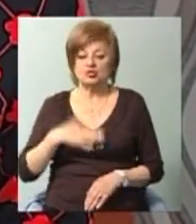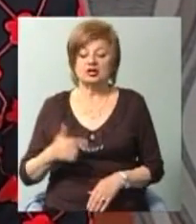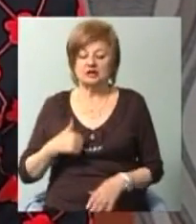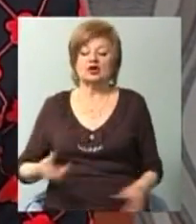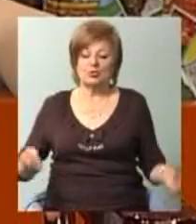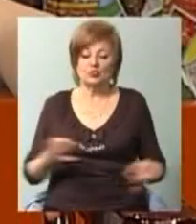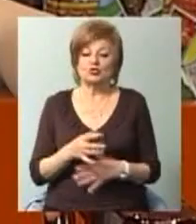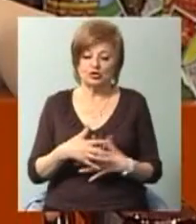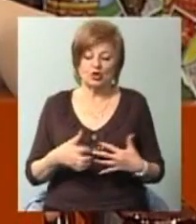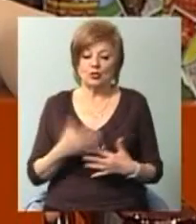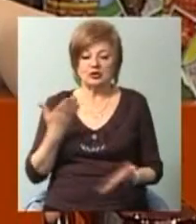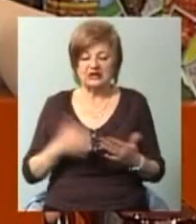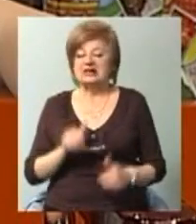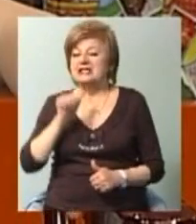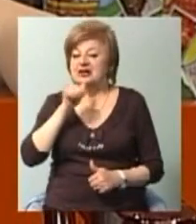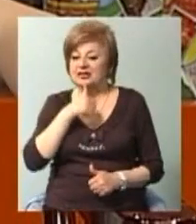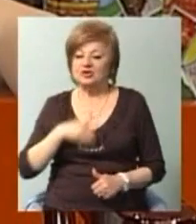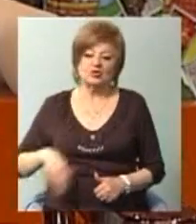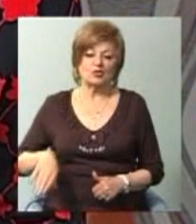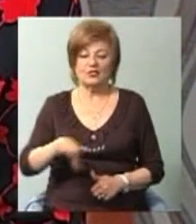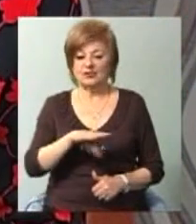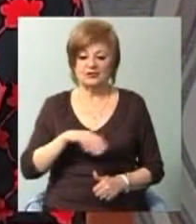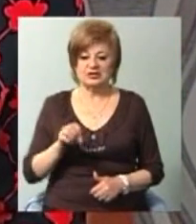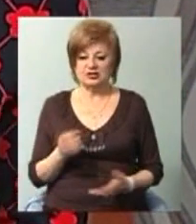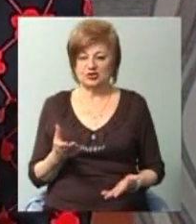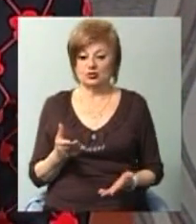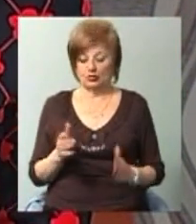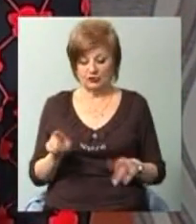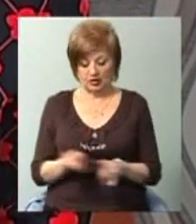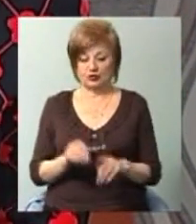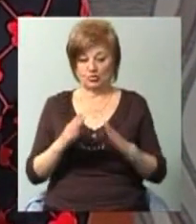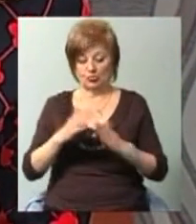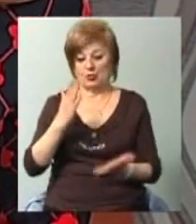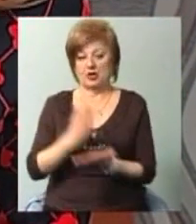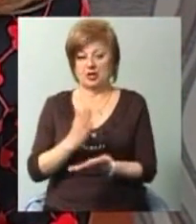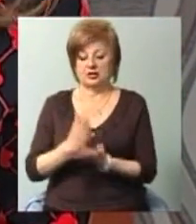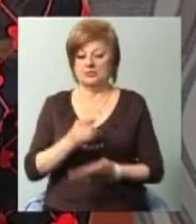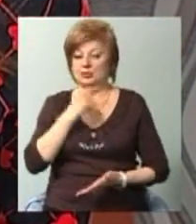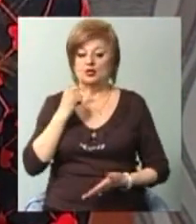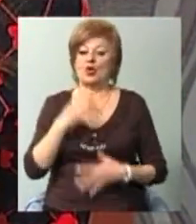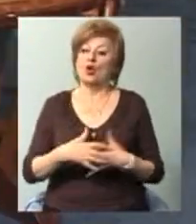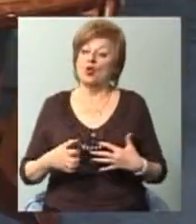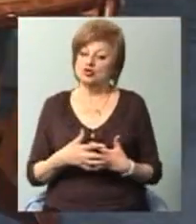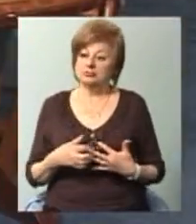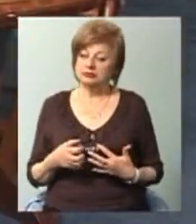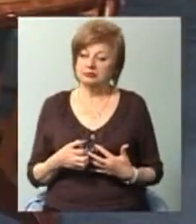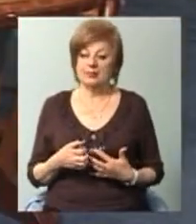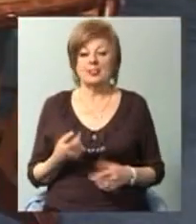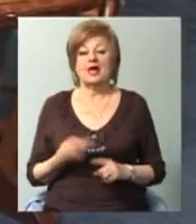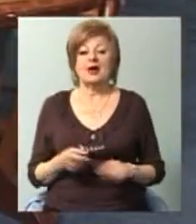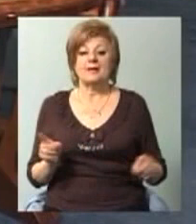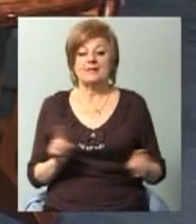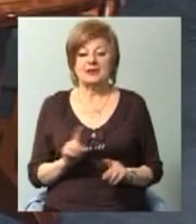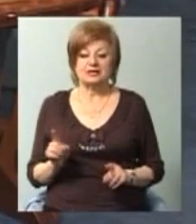коти, якщо вони такі ліниві, але всі, ну буквально люди, ну тримають вдома кота. Дуже багато людей любить. Тому що